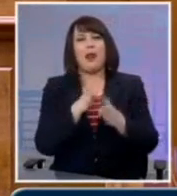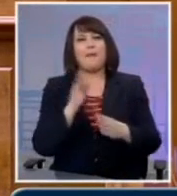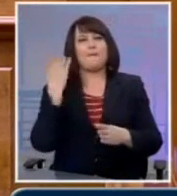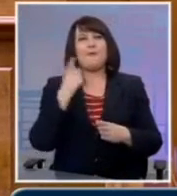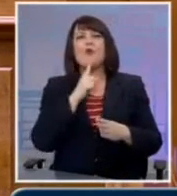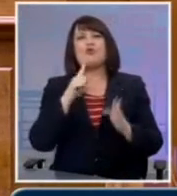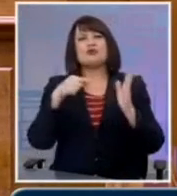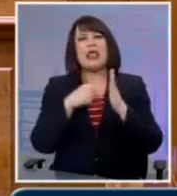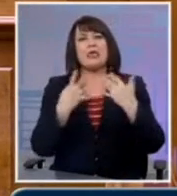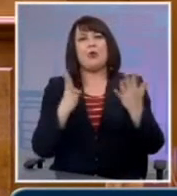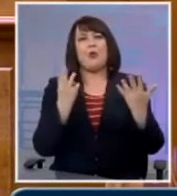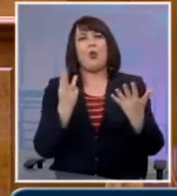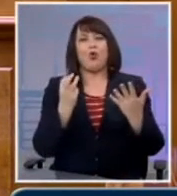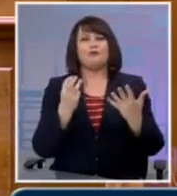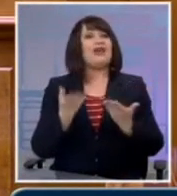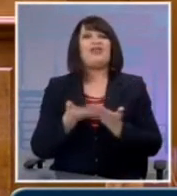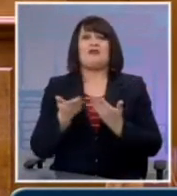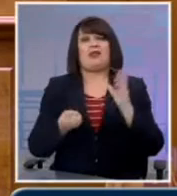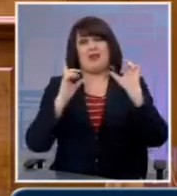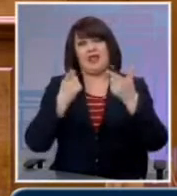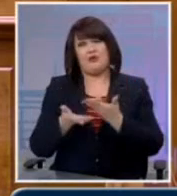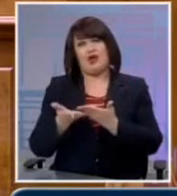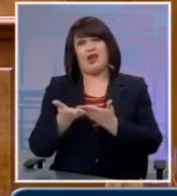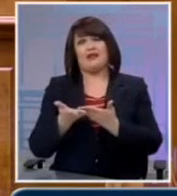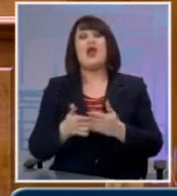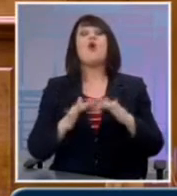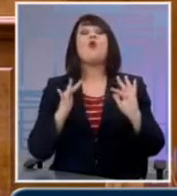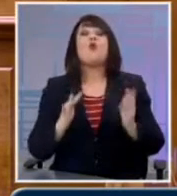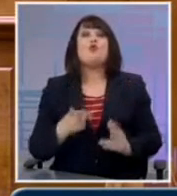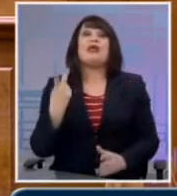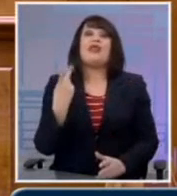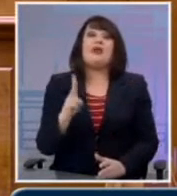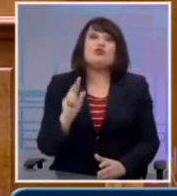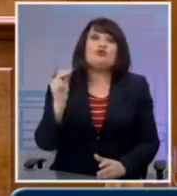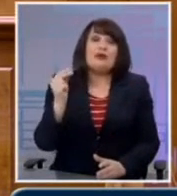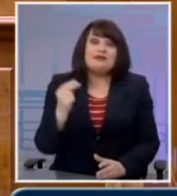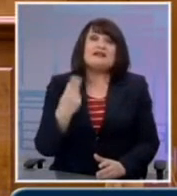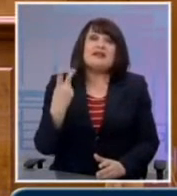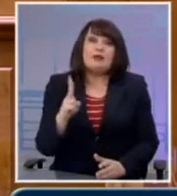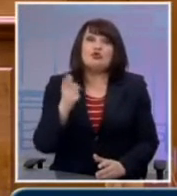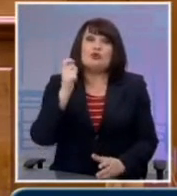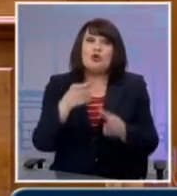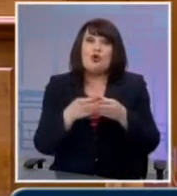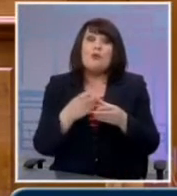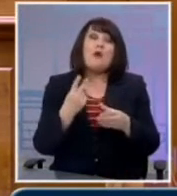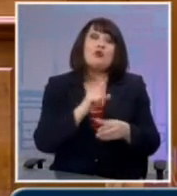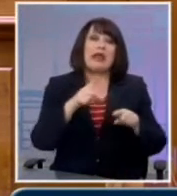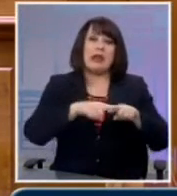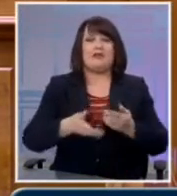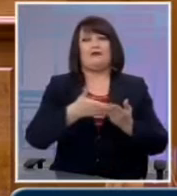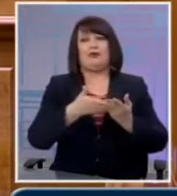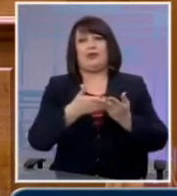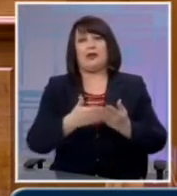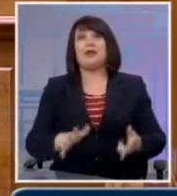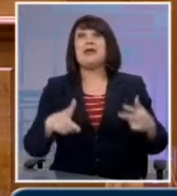δεν βοηθάει ούτε τη δικιά σας παράταξη, ούτε τη δικιά σας παράταξη, ούτε τη χώρα. Η κυβέρνηση